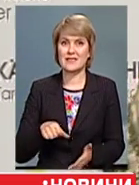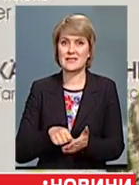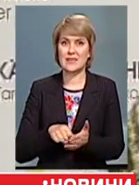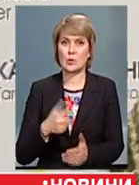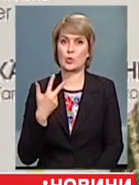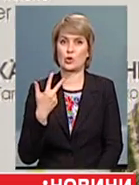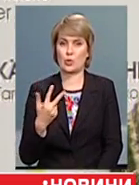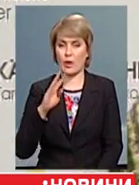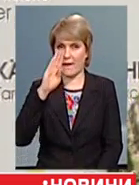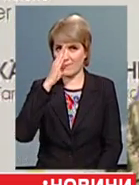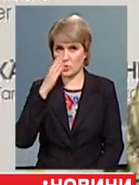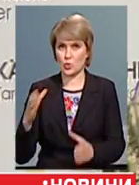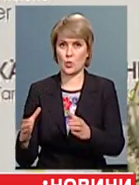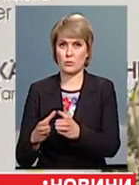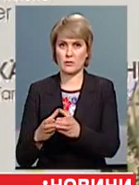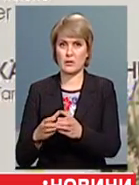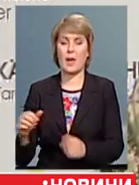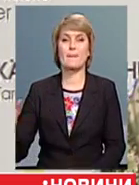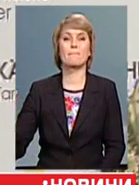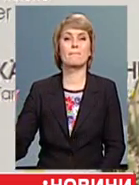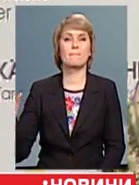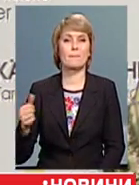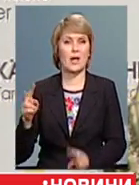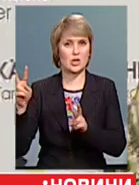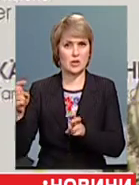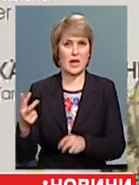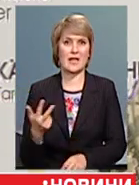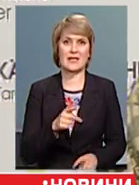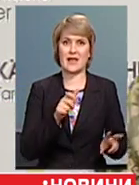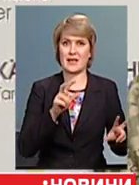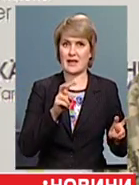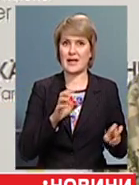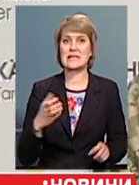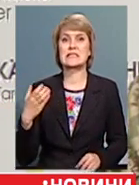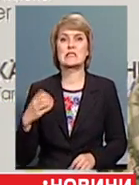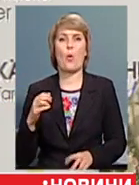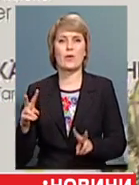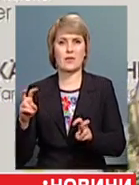трьох ворожих угруповань, так званої першої, третьої та сотої